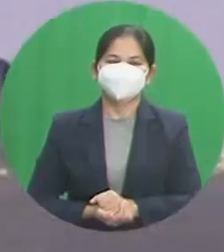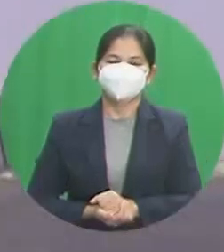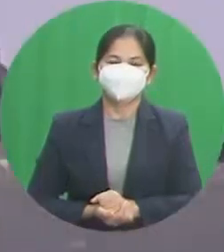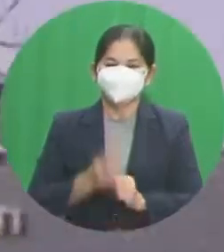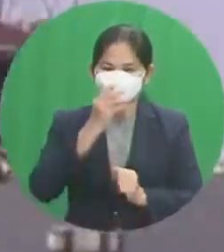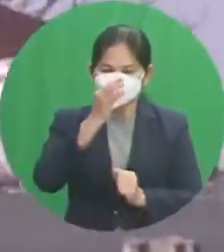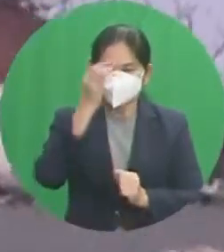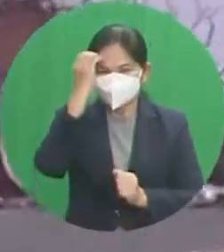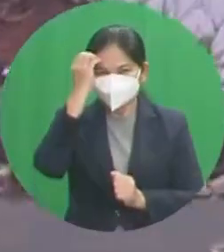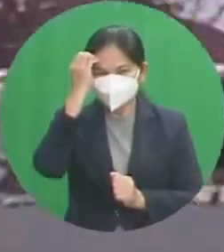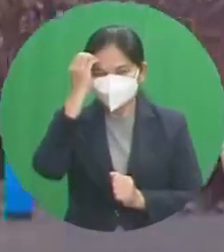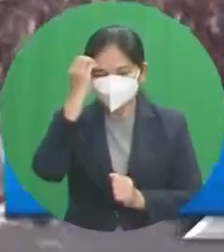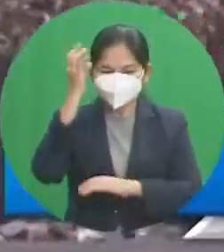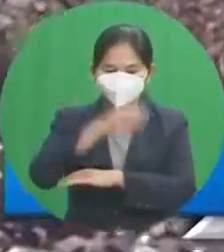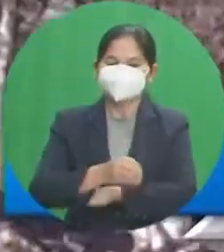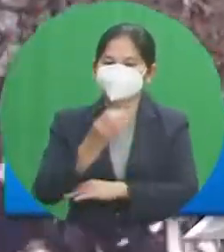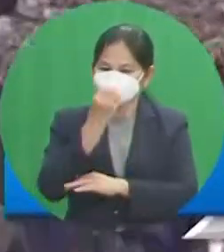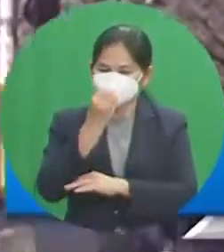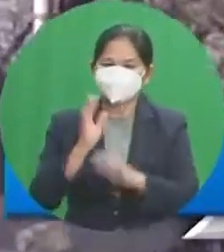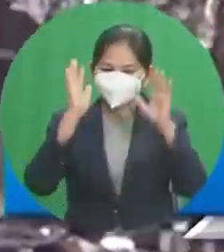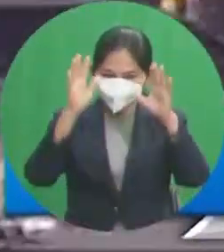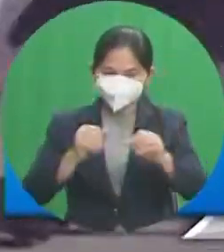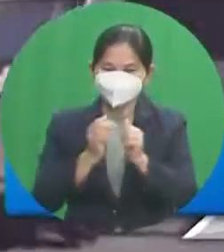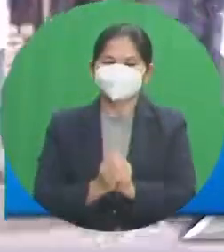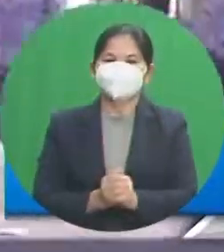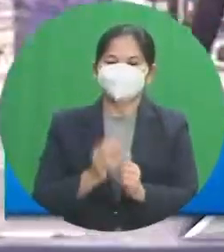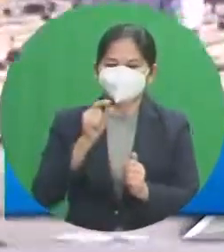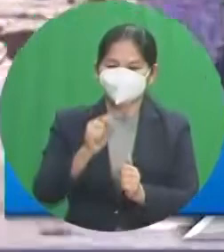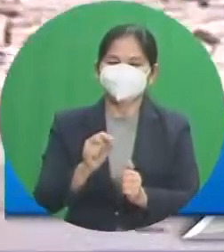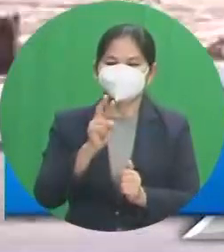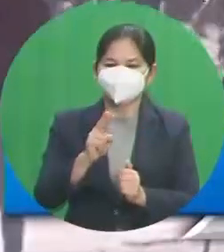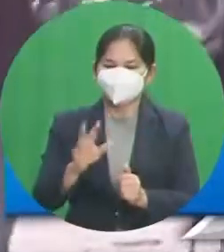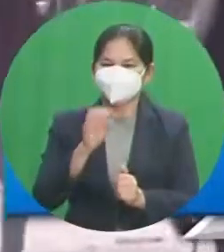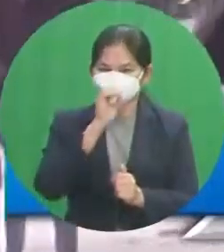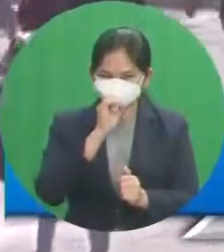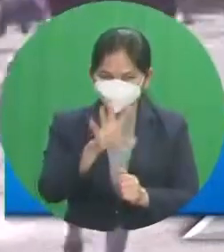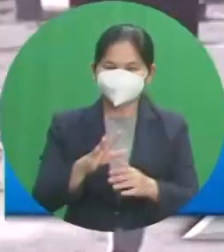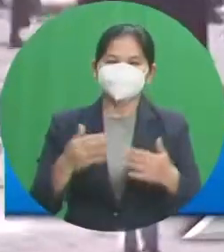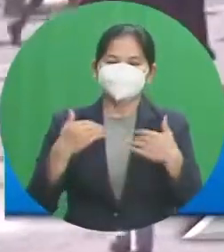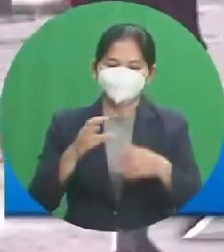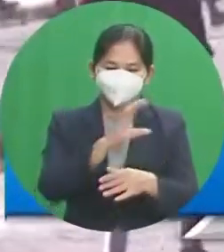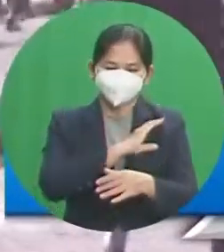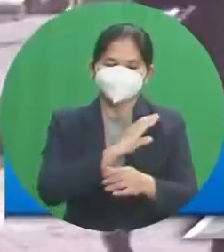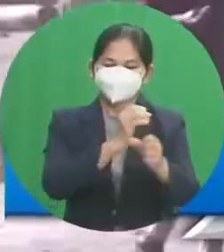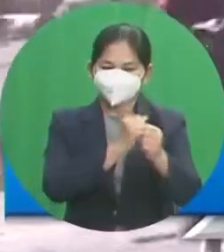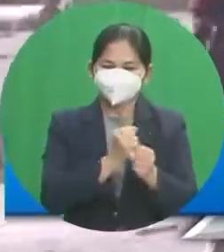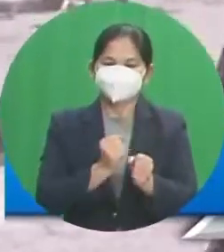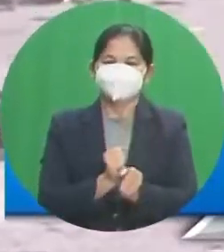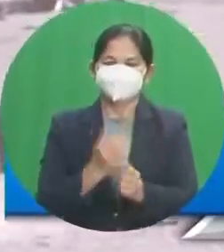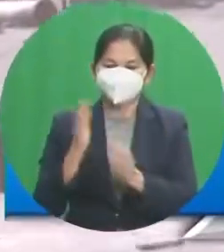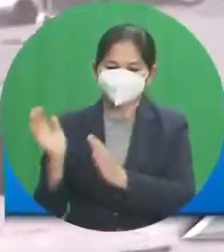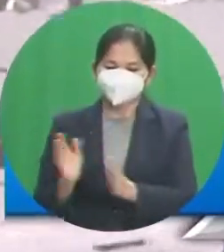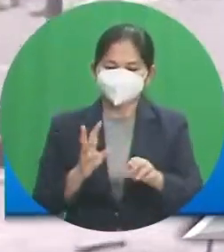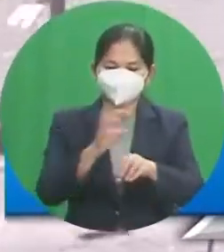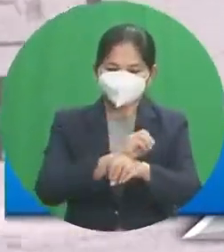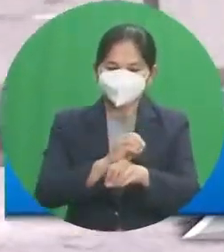ថ្លែងសនរកថាកាលពីយប់ថ្ងៃច័ន្ទប្រធានាធិបតីស៊េរីរ៉ាម៉ាផូសាបានអះអាងថាប៉ូលីសនិងកងយោធាស្ដារសណ្ដាប់ធ្នា